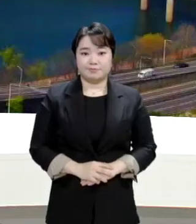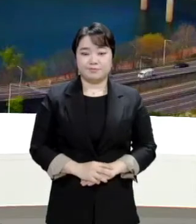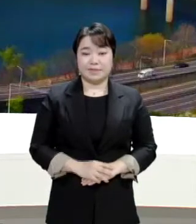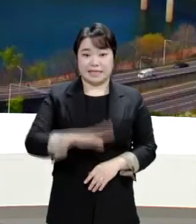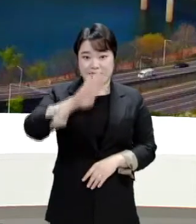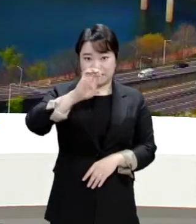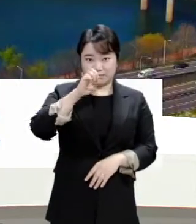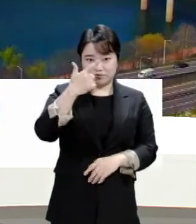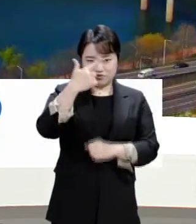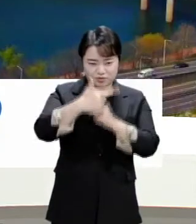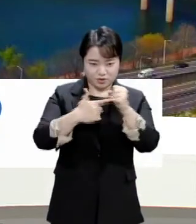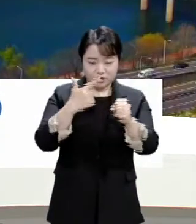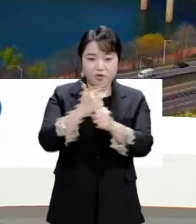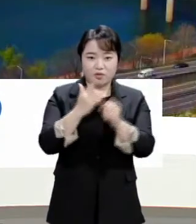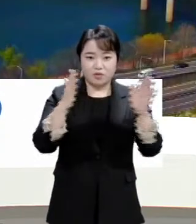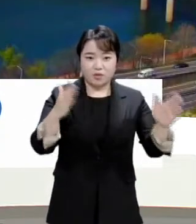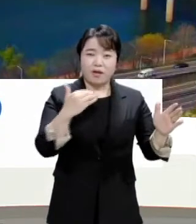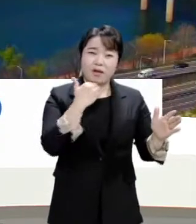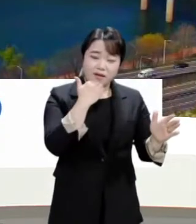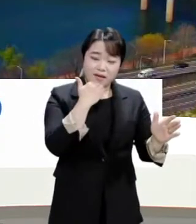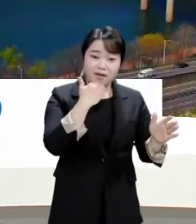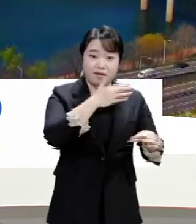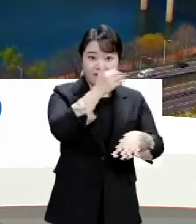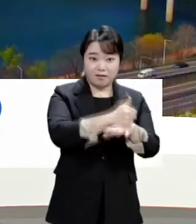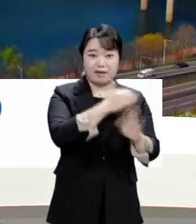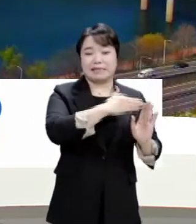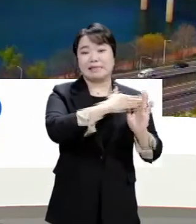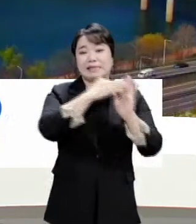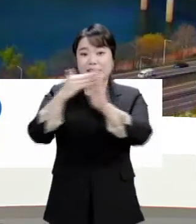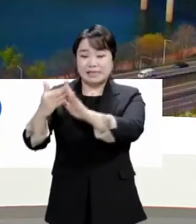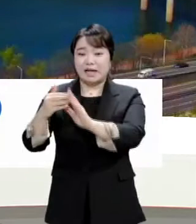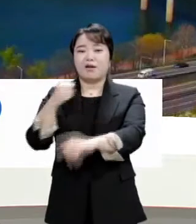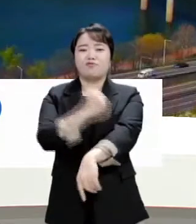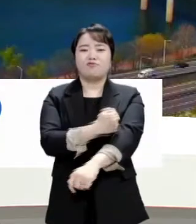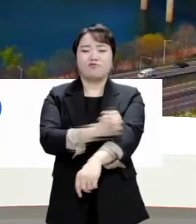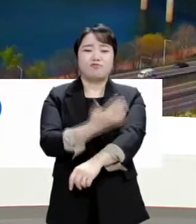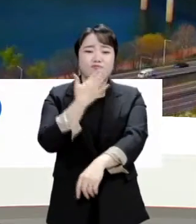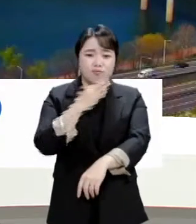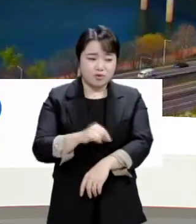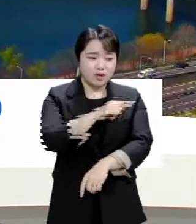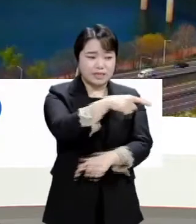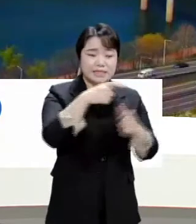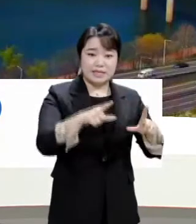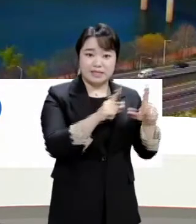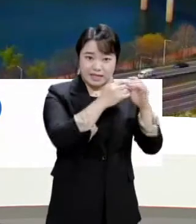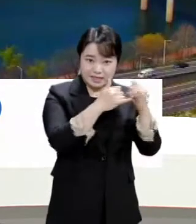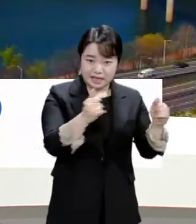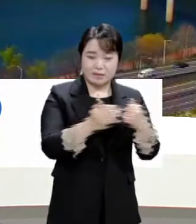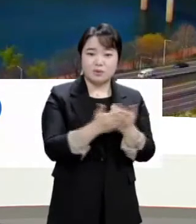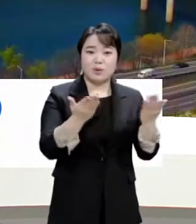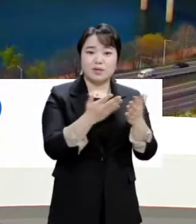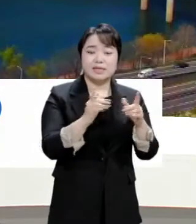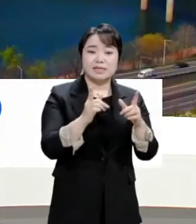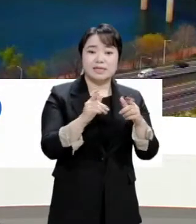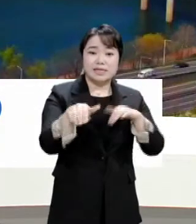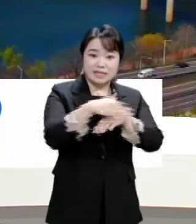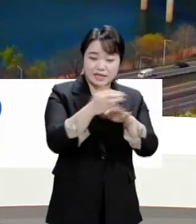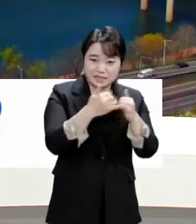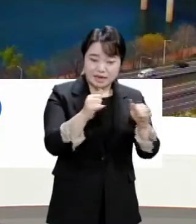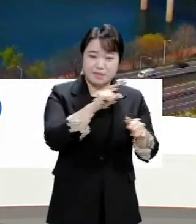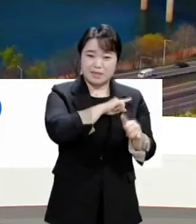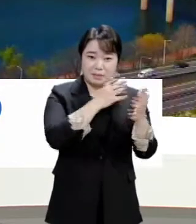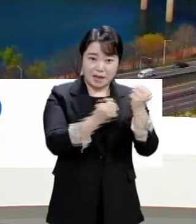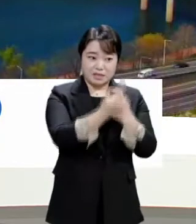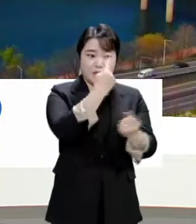네, 46년 만에 구청사를 옮기는 과정도 힘들지만 무엇보다 지역 주민은 물론 직장을 둔 서울 시민들이 가장 많이